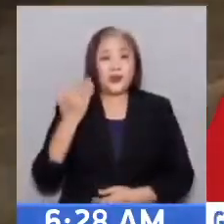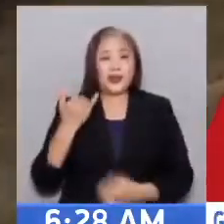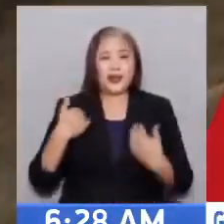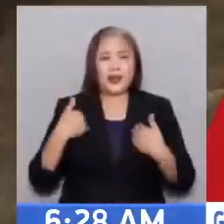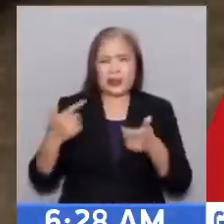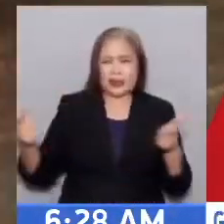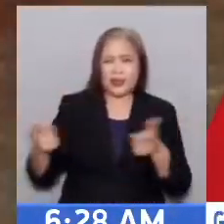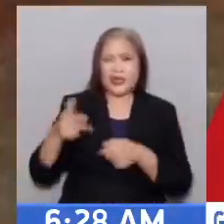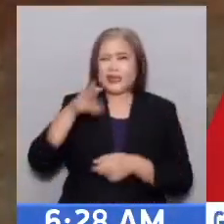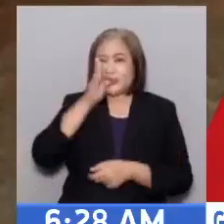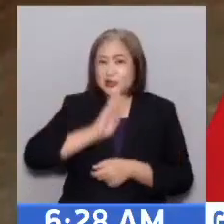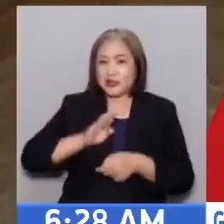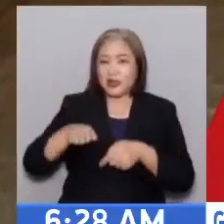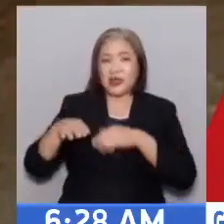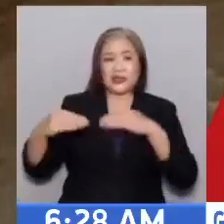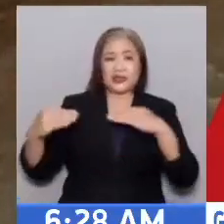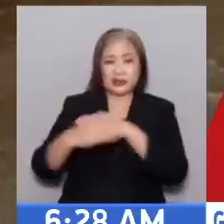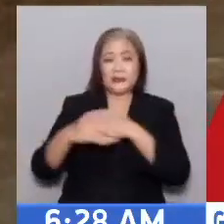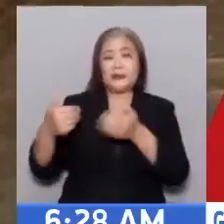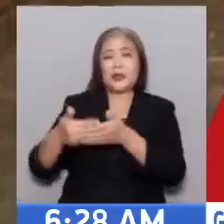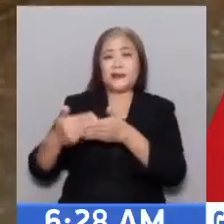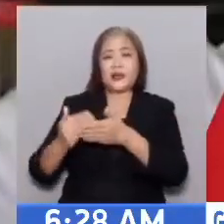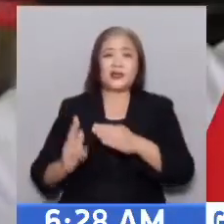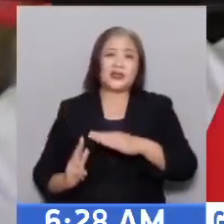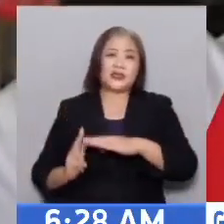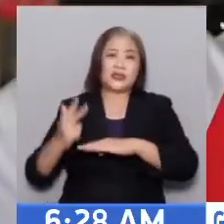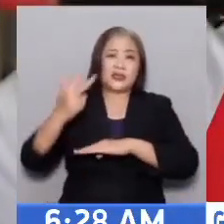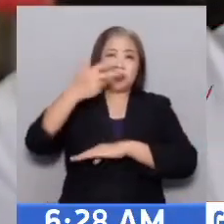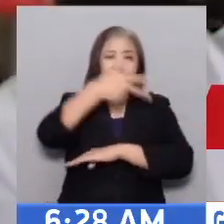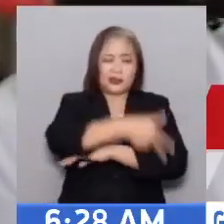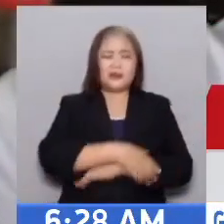ginagawang Skyway. Traffic po yun, sir. Siyempre,